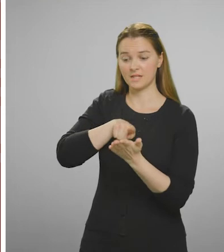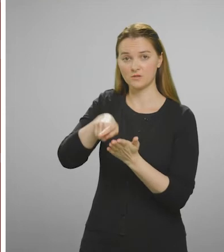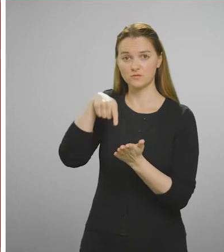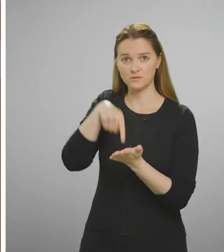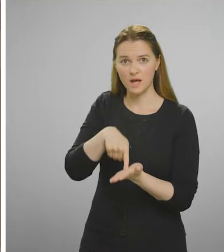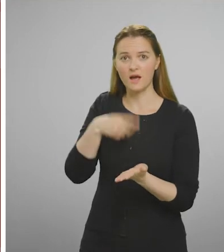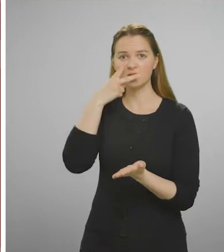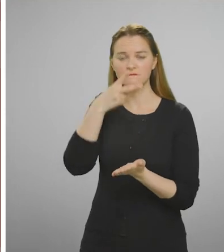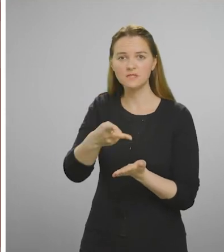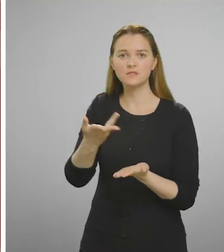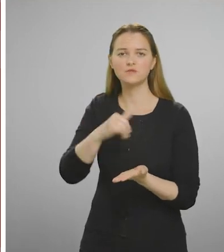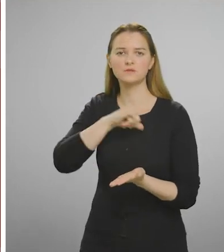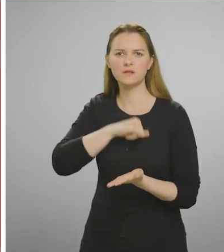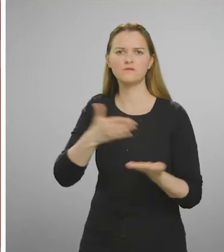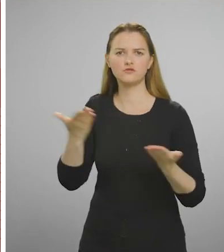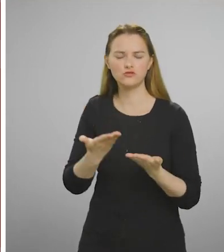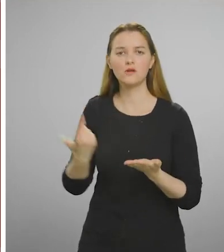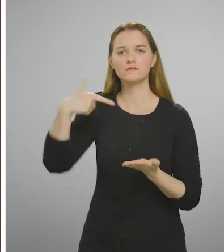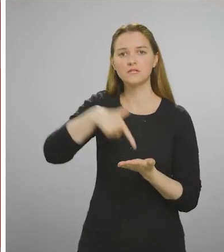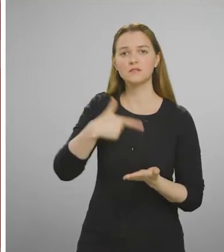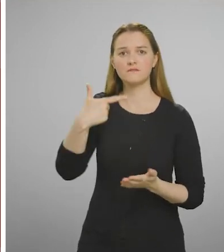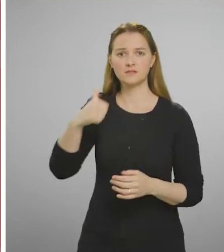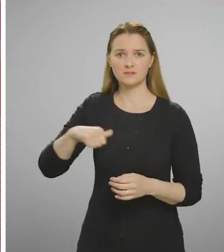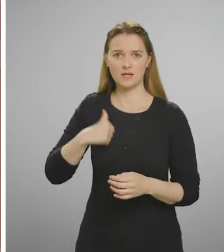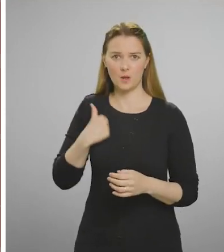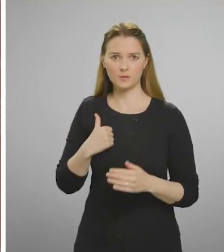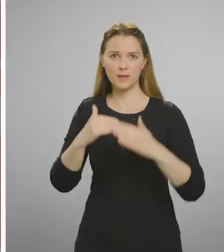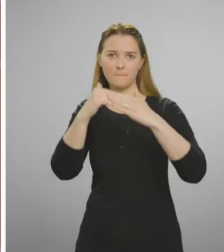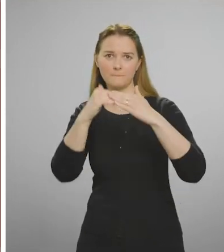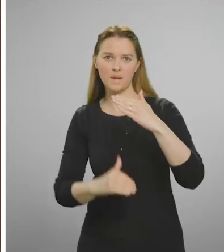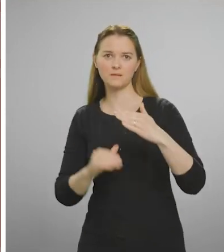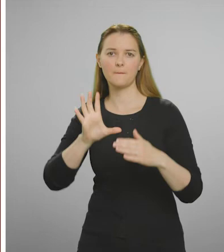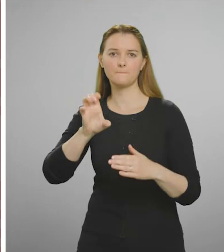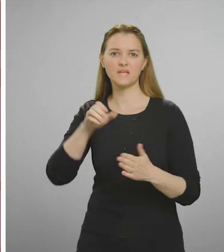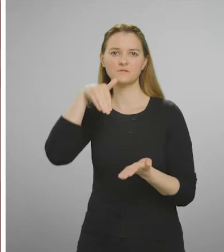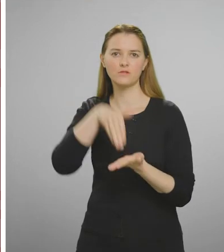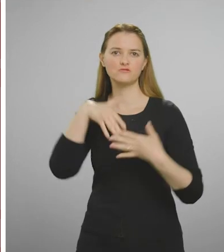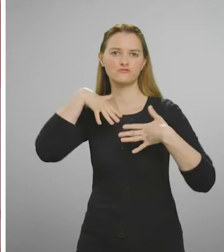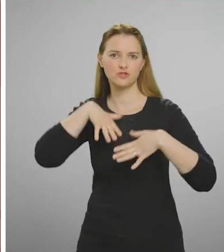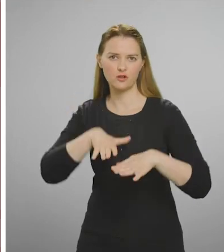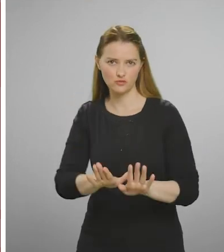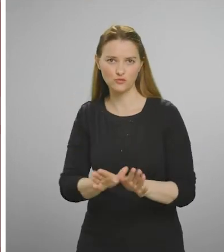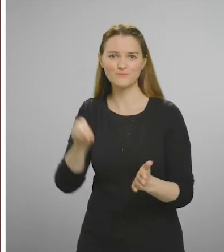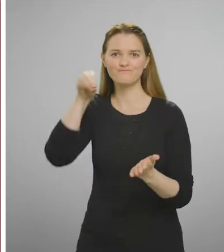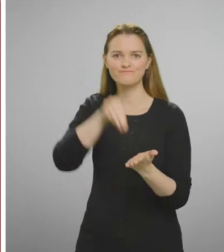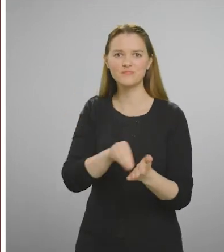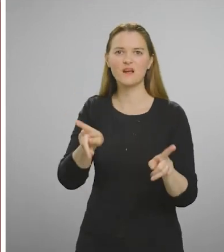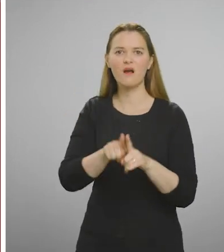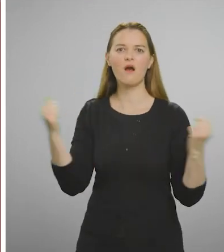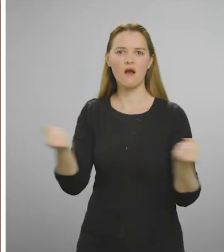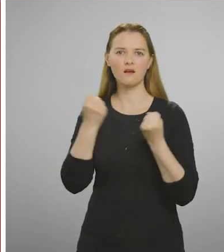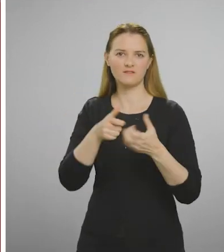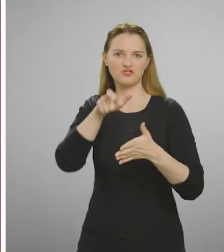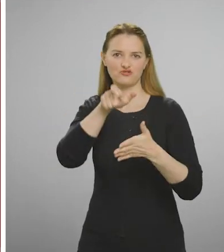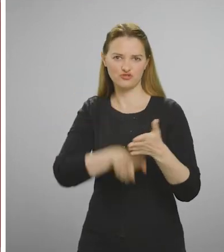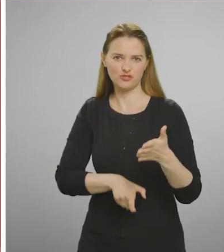tih preliminarnih podataka zanimljivo izdvojiti je da je u 2020. nešto manje od 500.000 hrvatskih građana zabilježeno